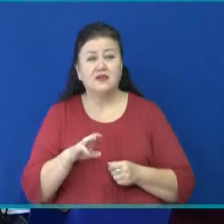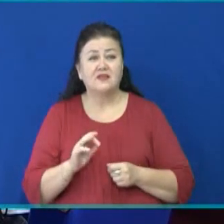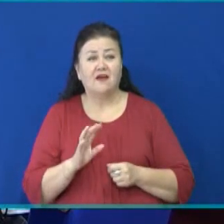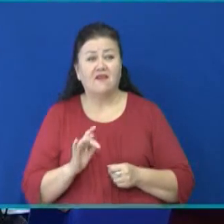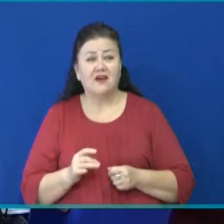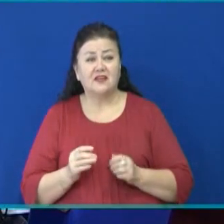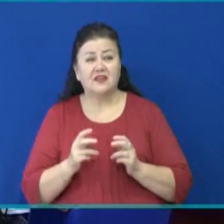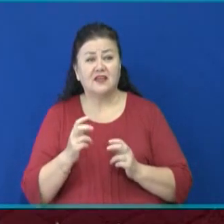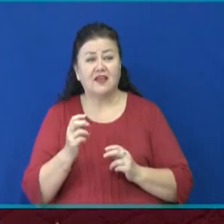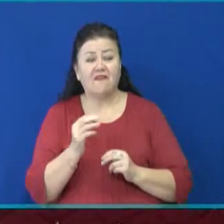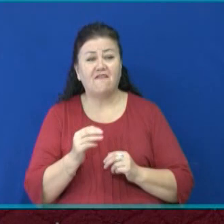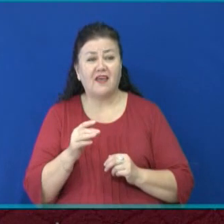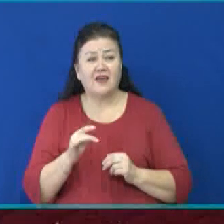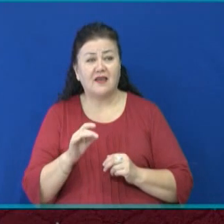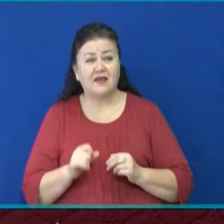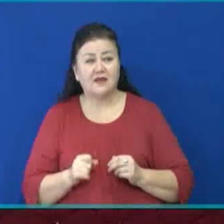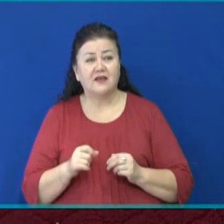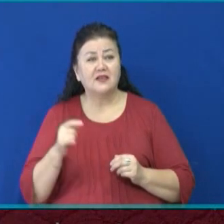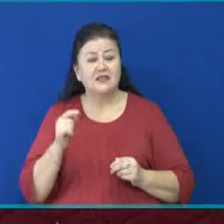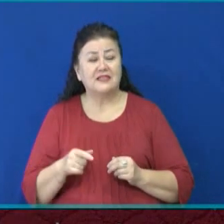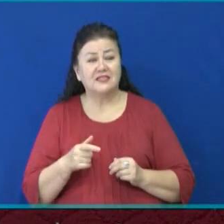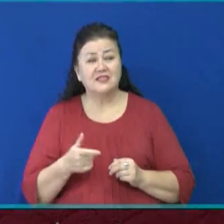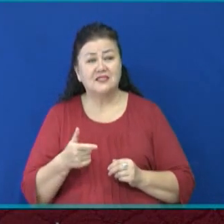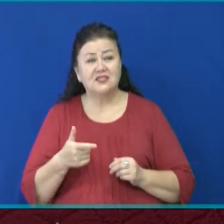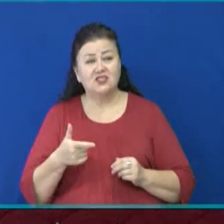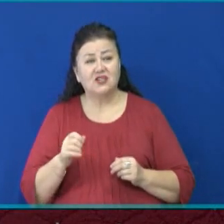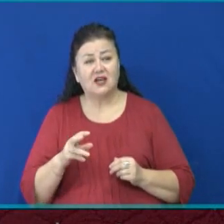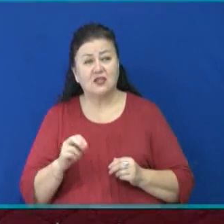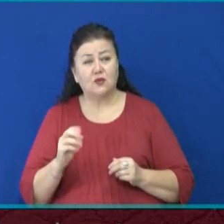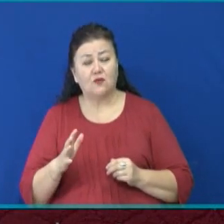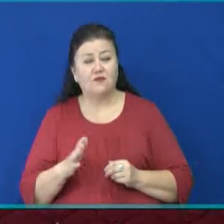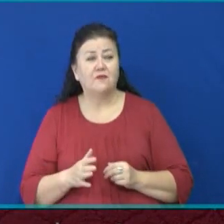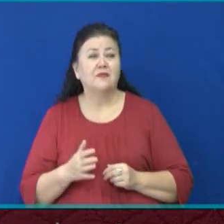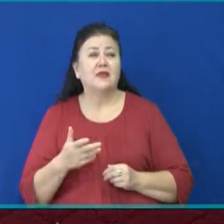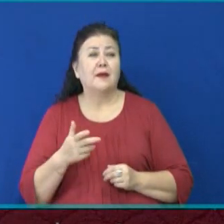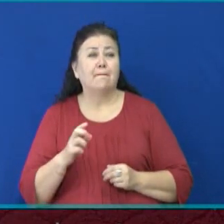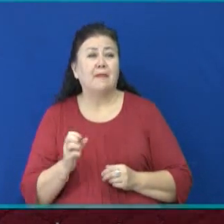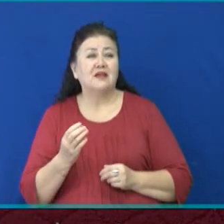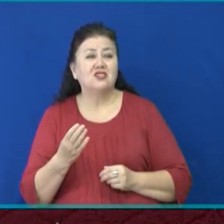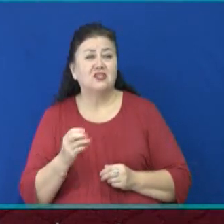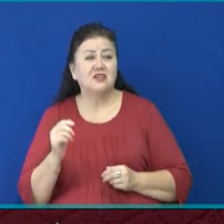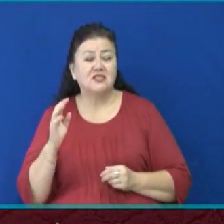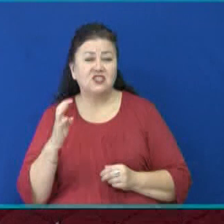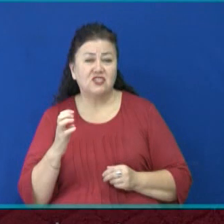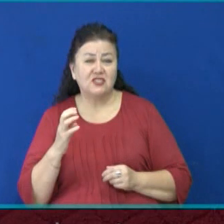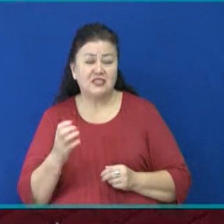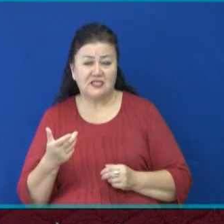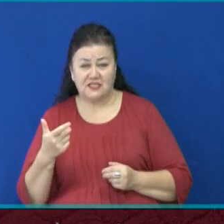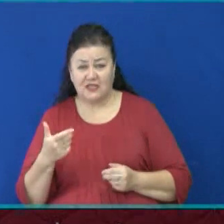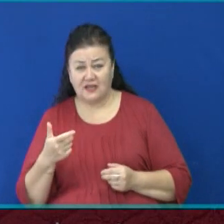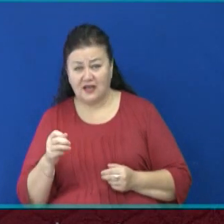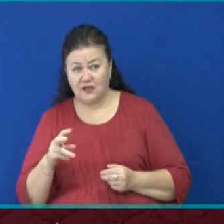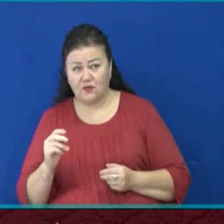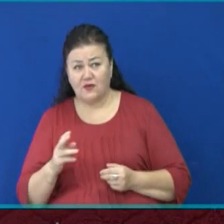общим количеством крупного рогатого скота в 1000 голов. Балкешское крестьянское хозяйство имеет 400 голов и крестьянское